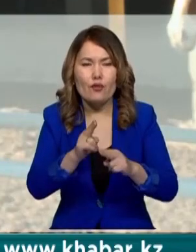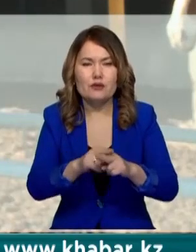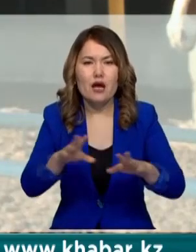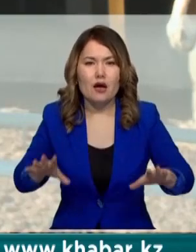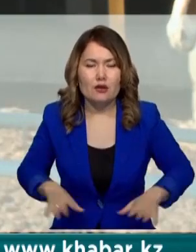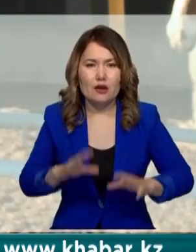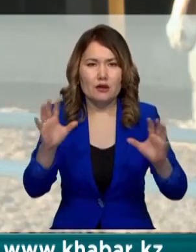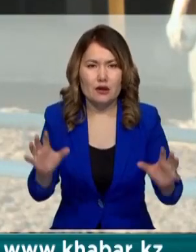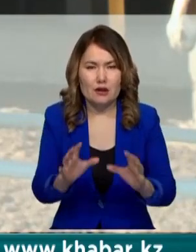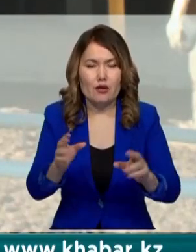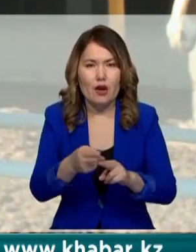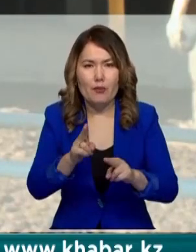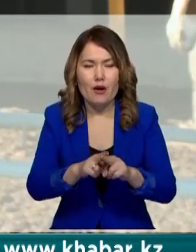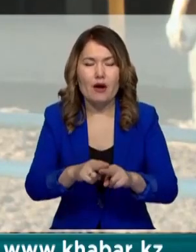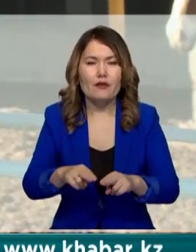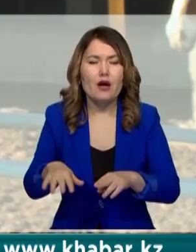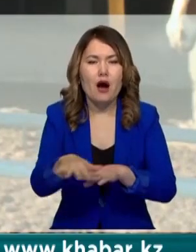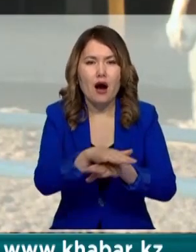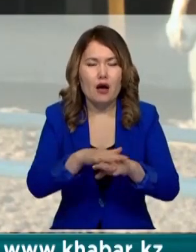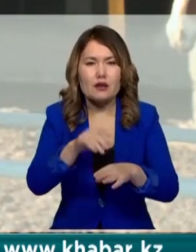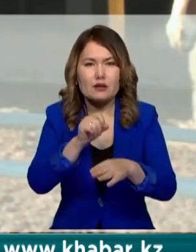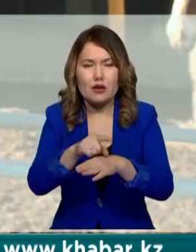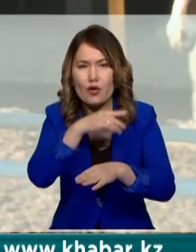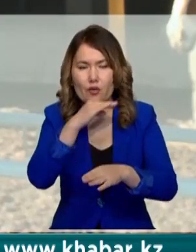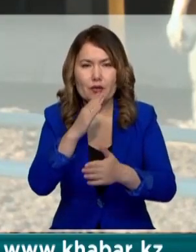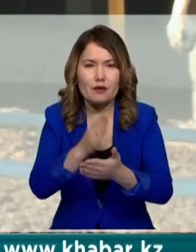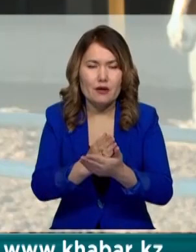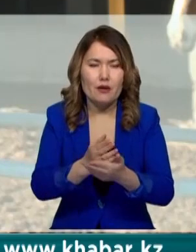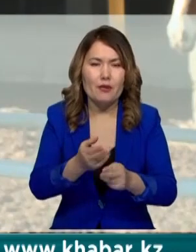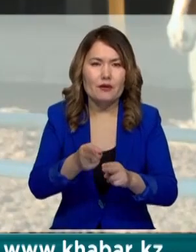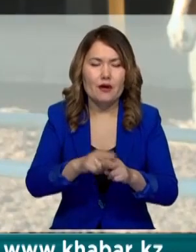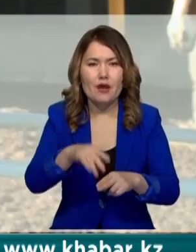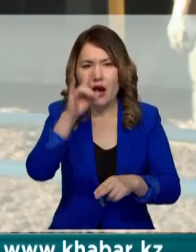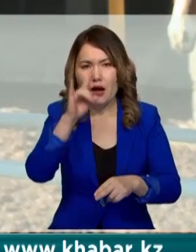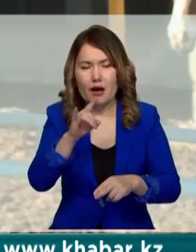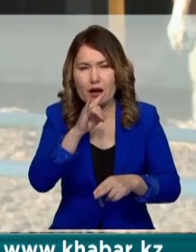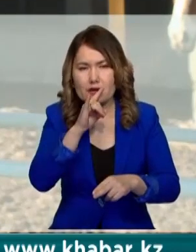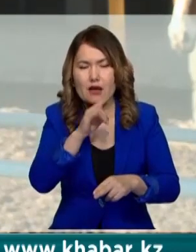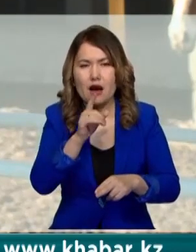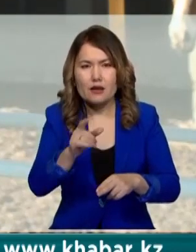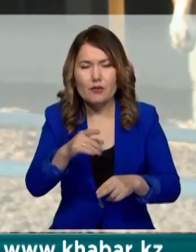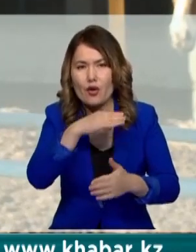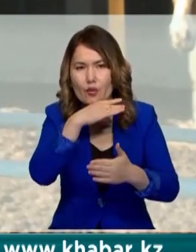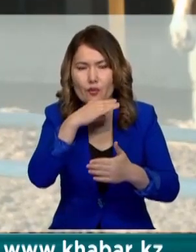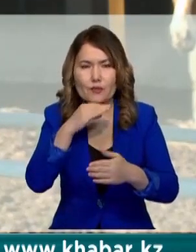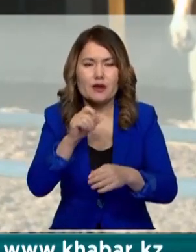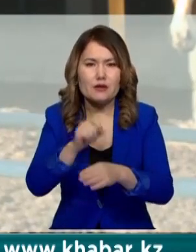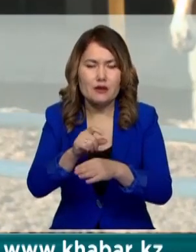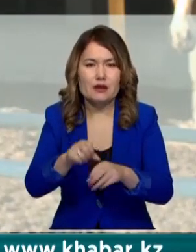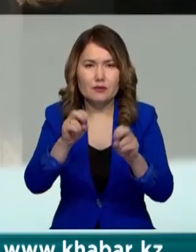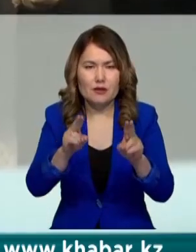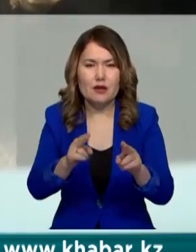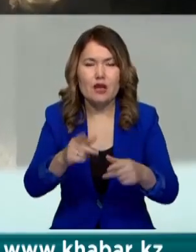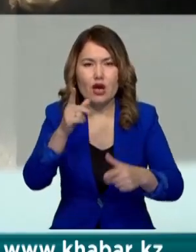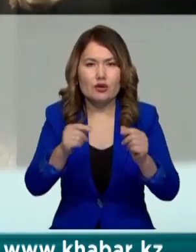ыстап, халықтың сұрауы бойынша сол жерге дайындалады. Құдалығы бар, қазақтың тойы бар, соларға арнайы өзіміз дайындап